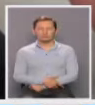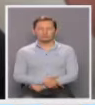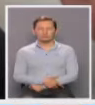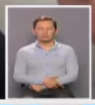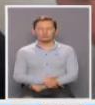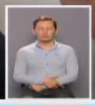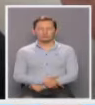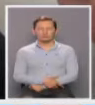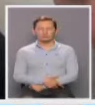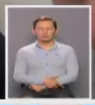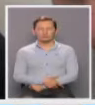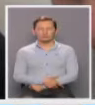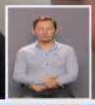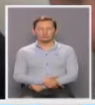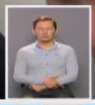Ақтөбе,